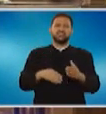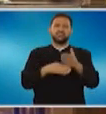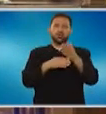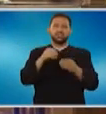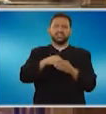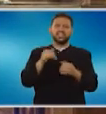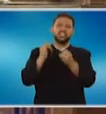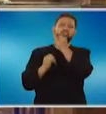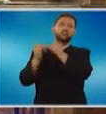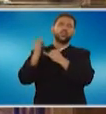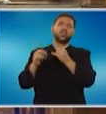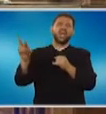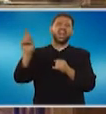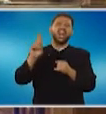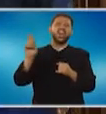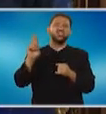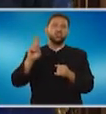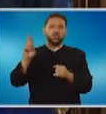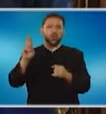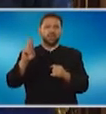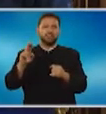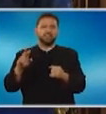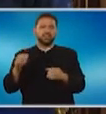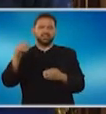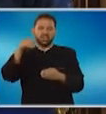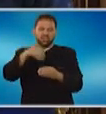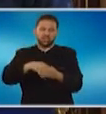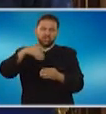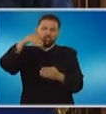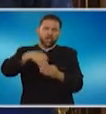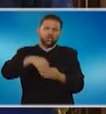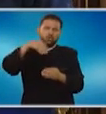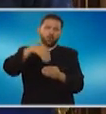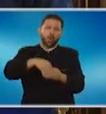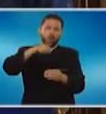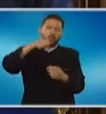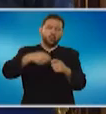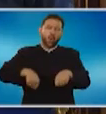intră cumva la oaltă și Coran și Biblie și